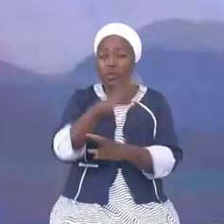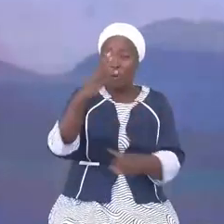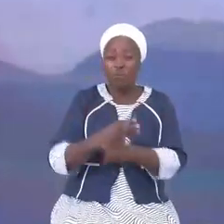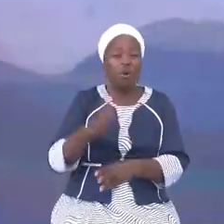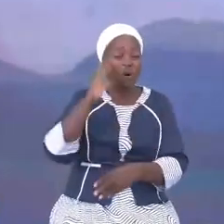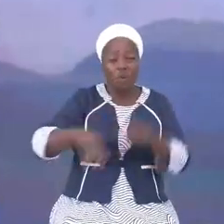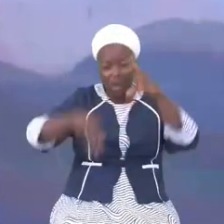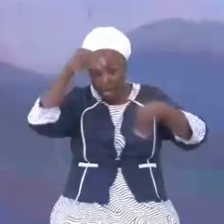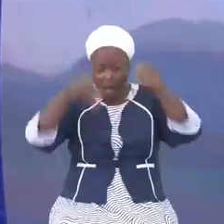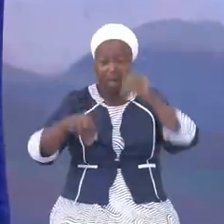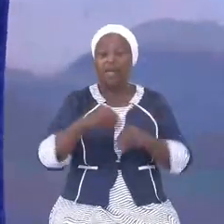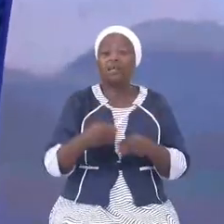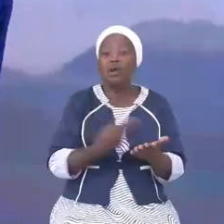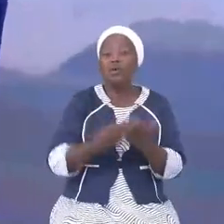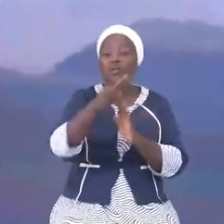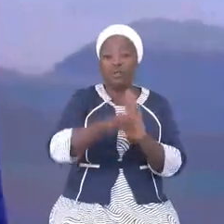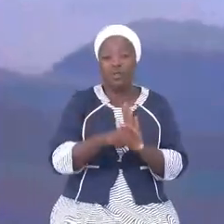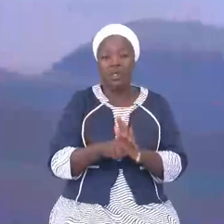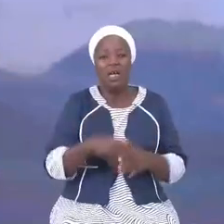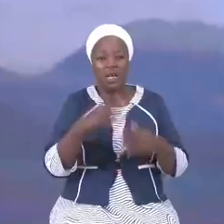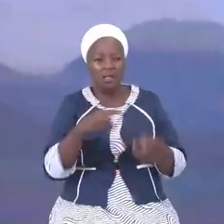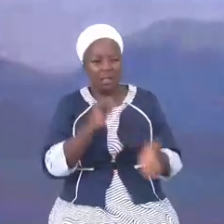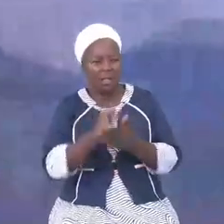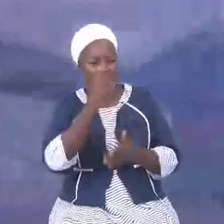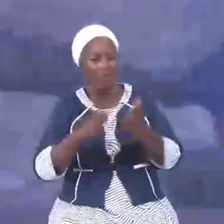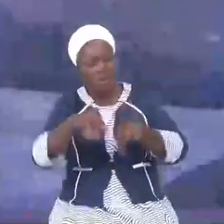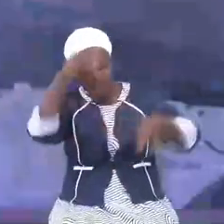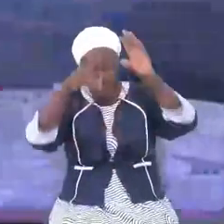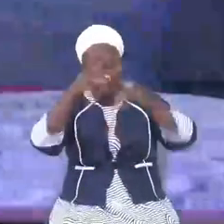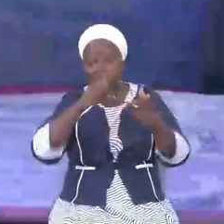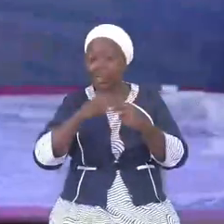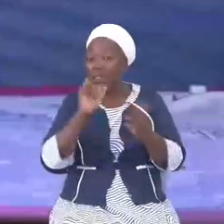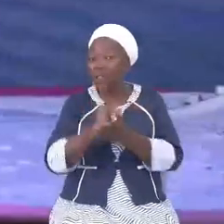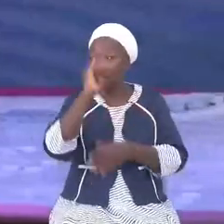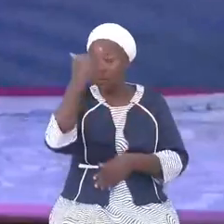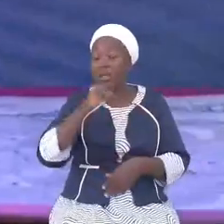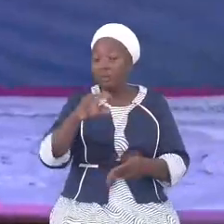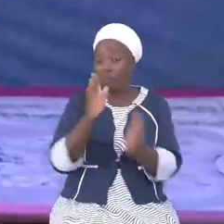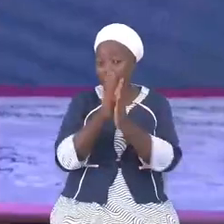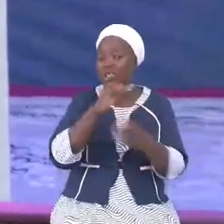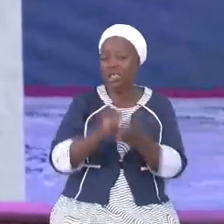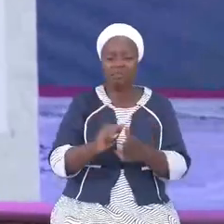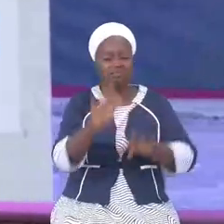justice. Et ce qu'il a appris. Et voilà pourquoi il a fait une prière passionnée.